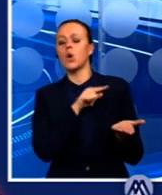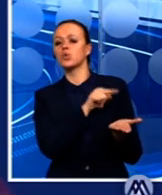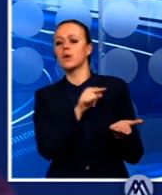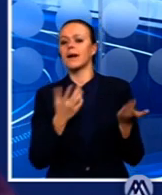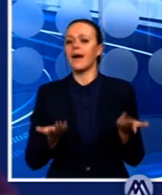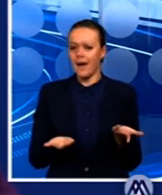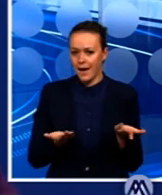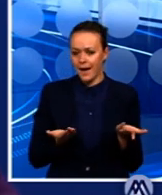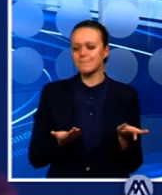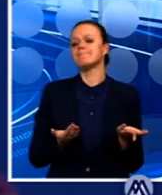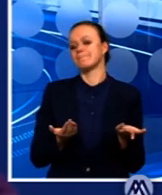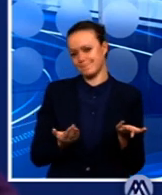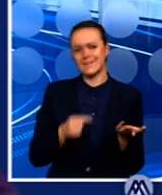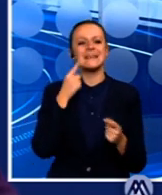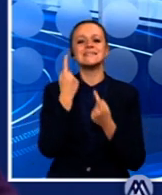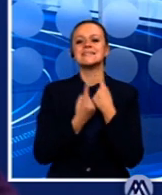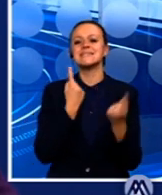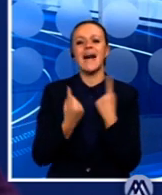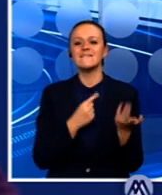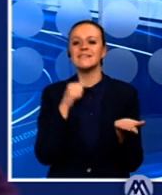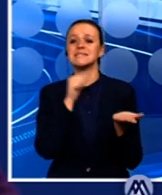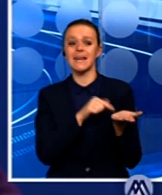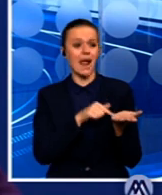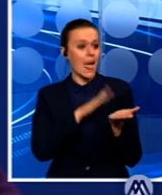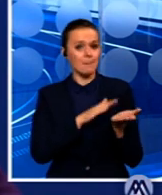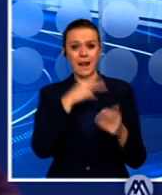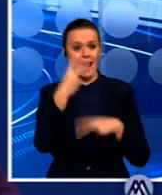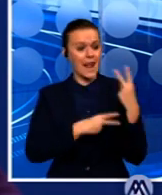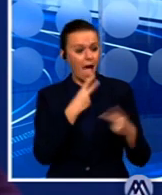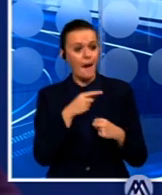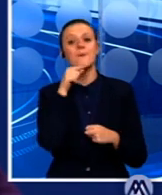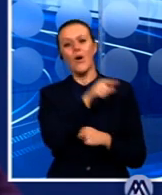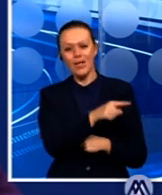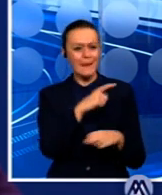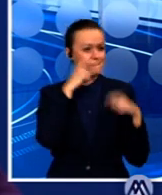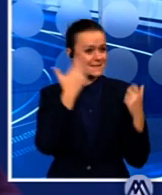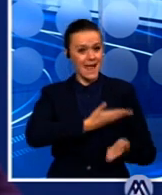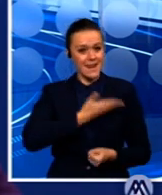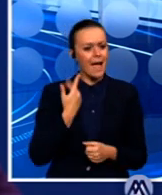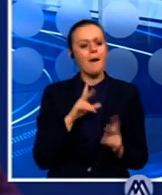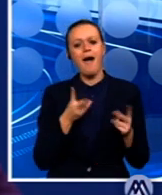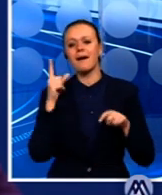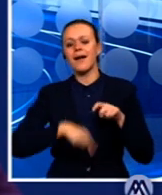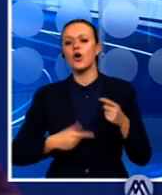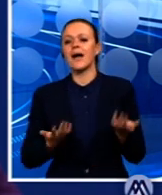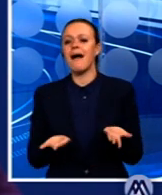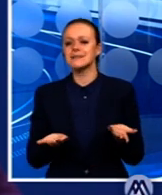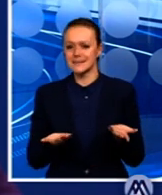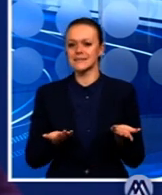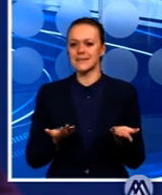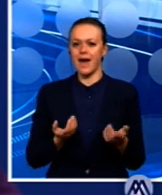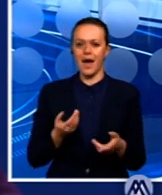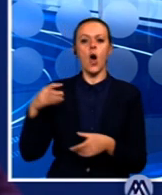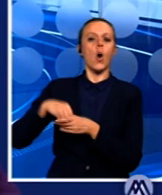sprovoditi određene sankcije u slučaju njihovog neprimenjivanja. Ja mislim da nam svima ovde